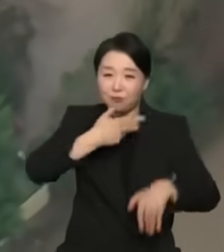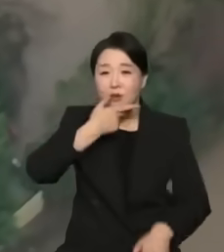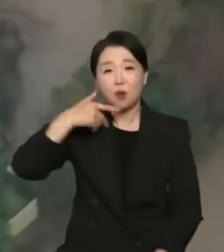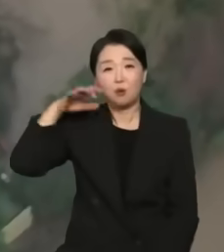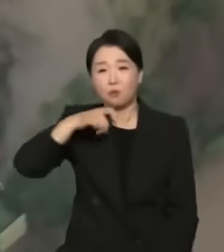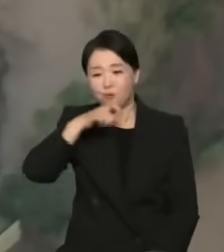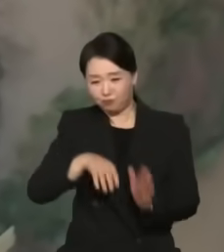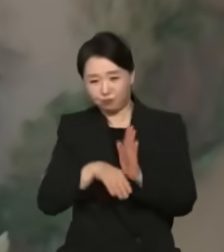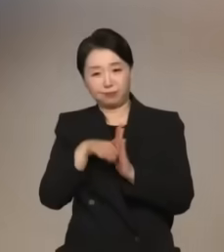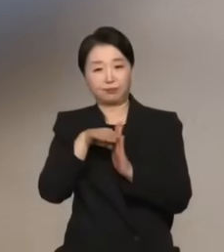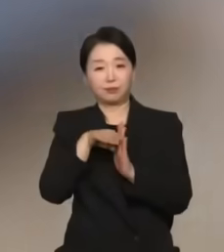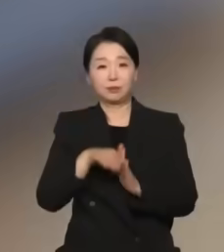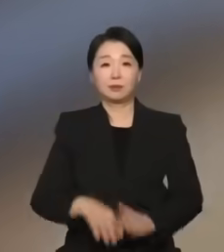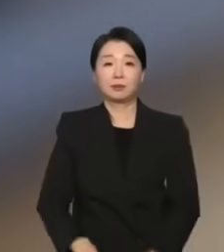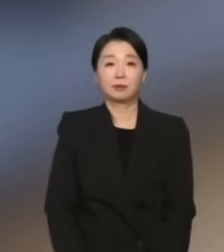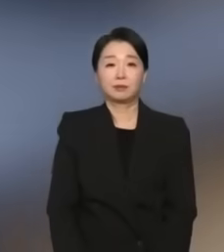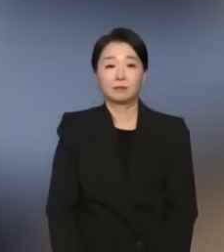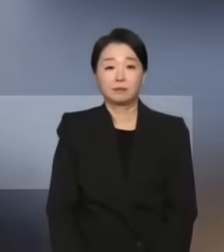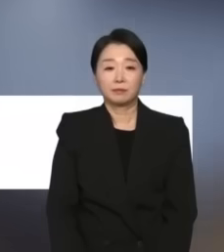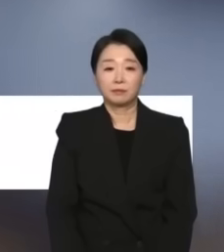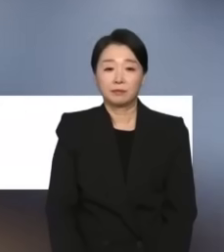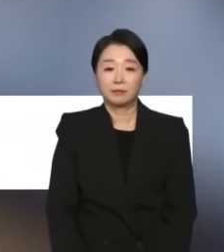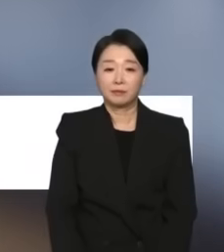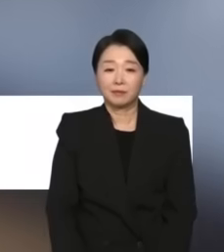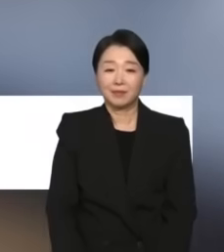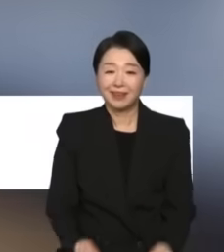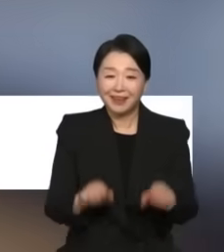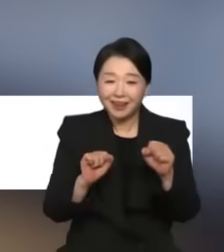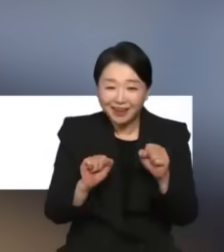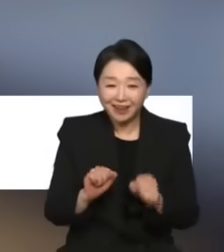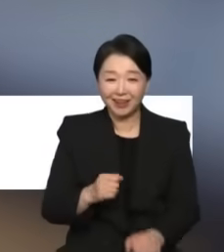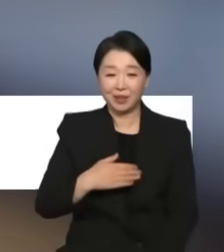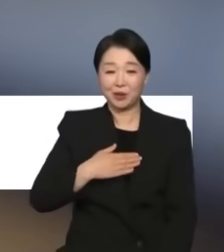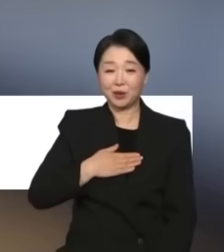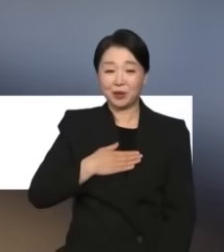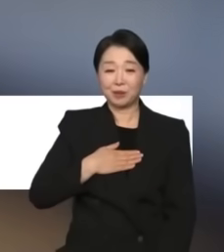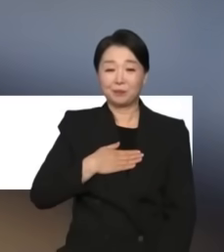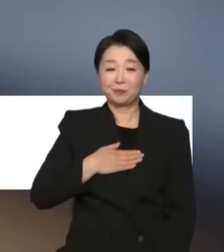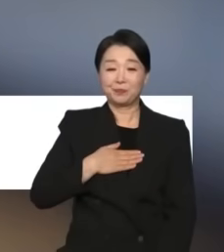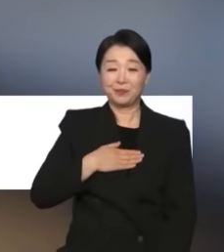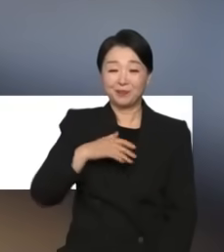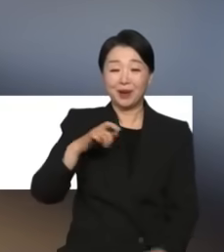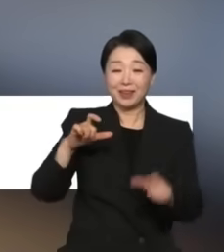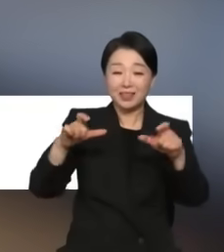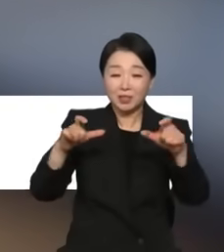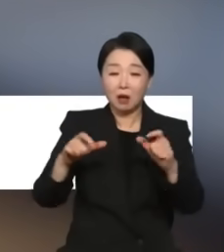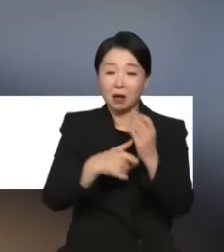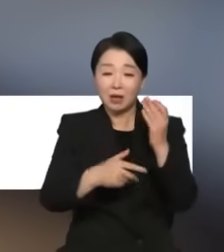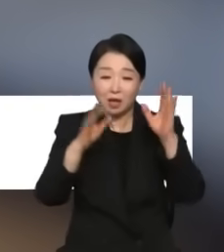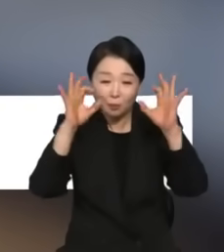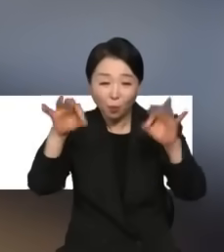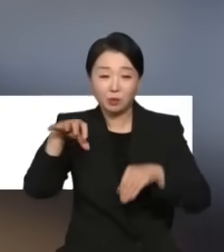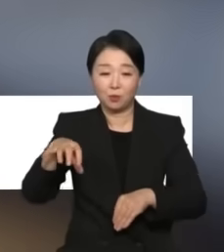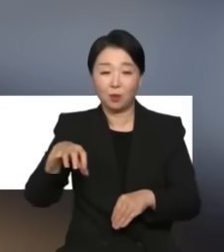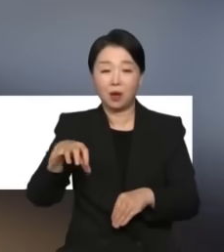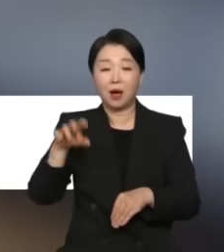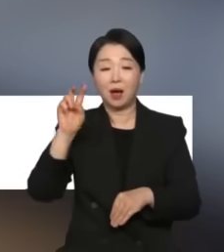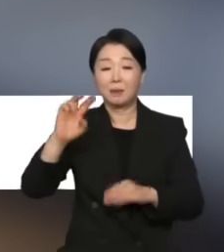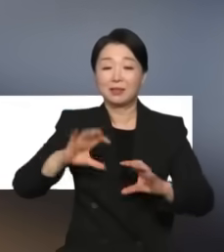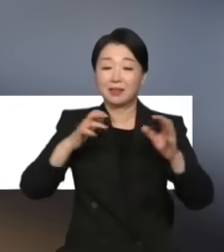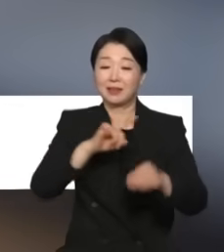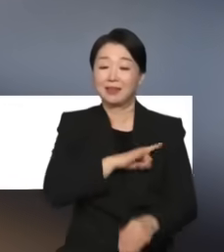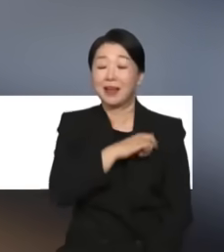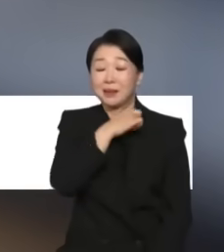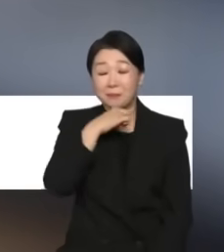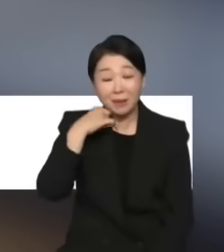물에 잠겼습니다. Good afternoon. Welcome to the Rosy Crown. Riverside view and probably the best